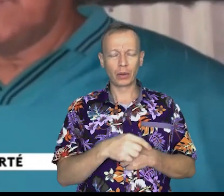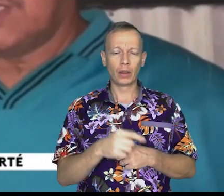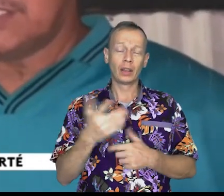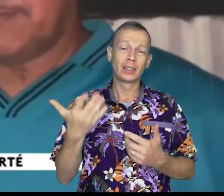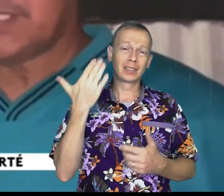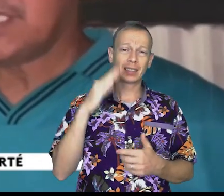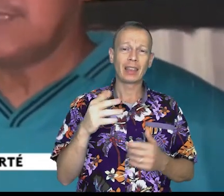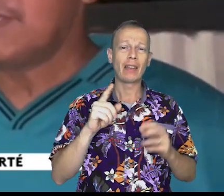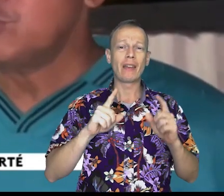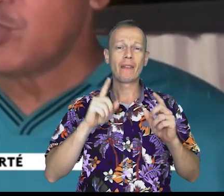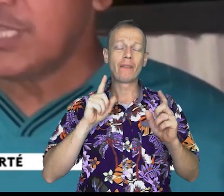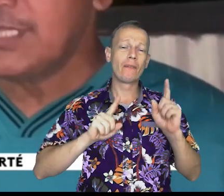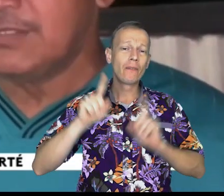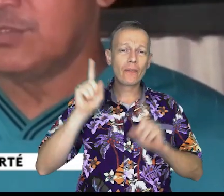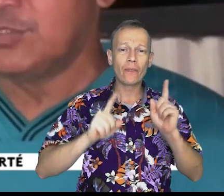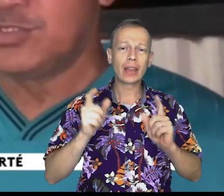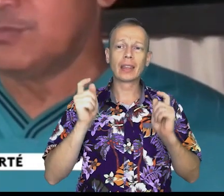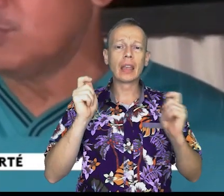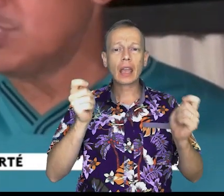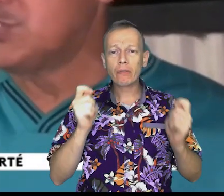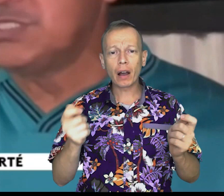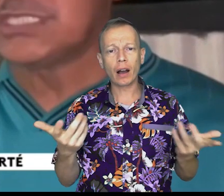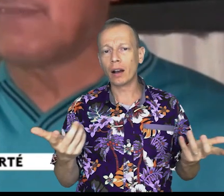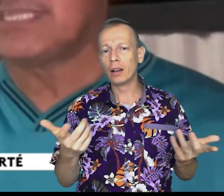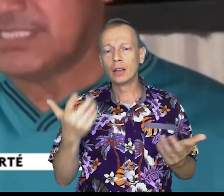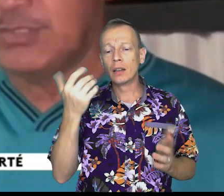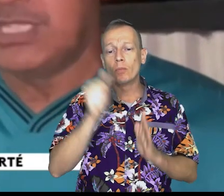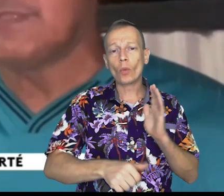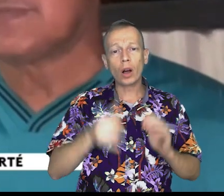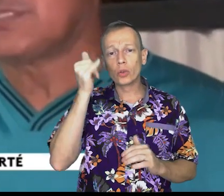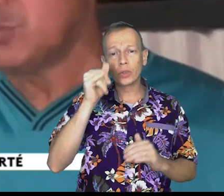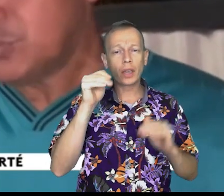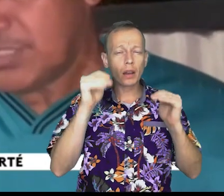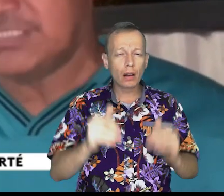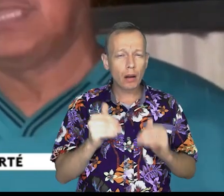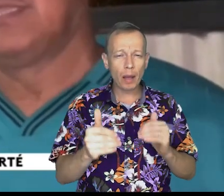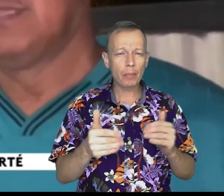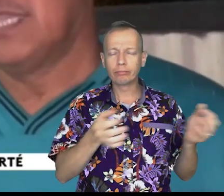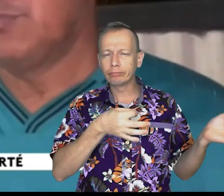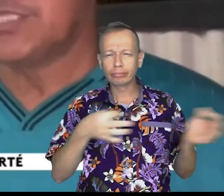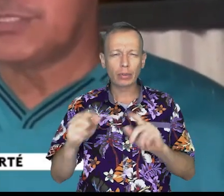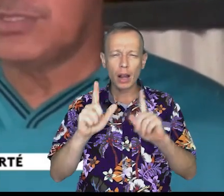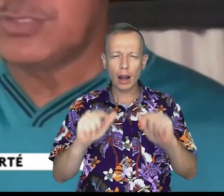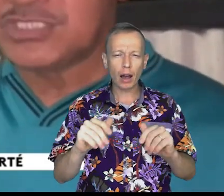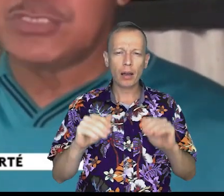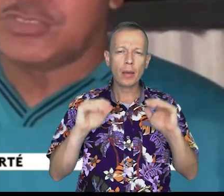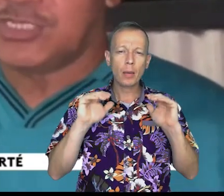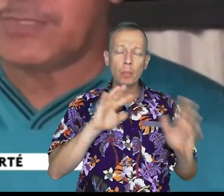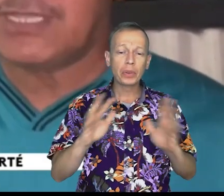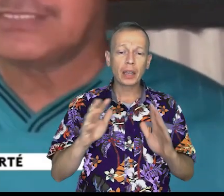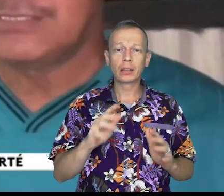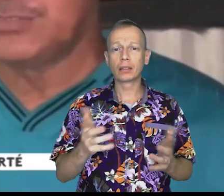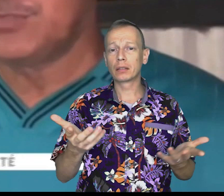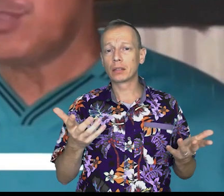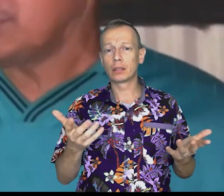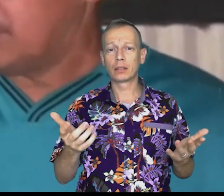que le Riva, ce n pas ça qui va nous moquer. Le mois de juillet, ça va rester. Le Riva, ça va toujours rester. Peut-être un de ces jours, ne serai